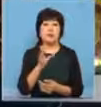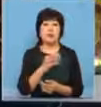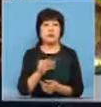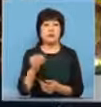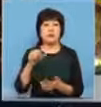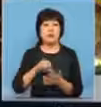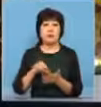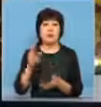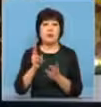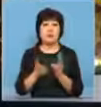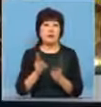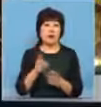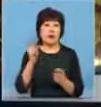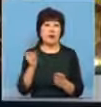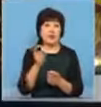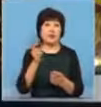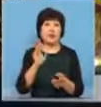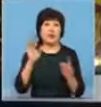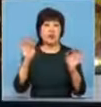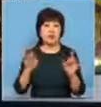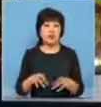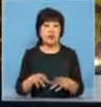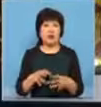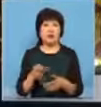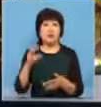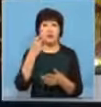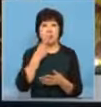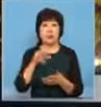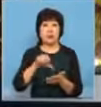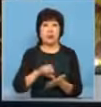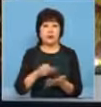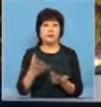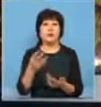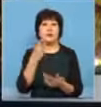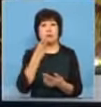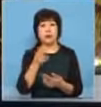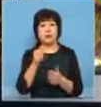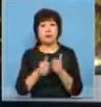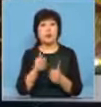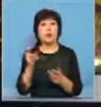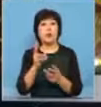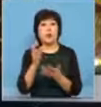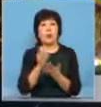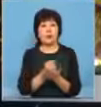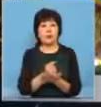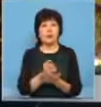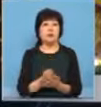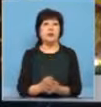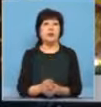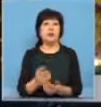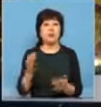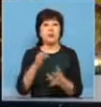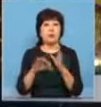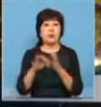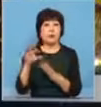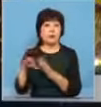то есть есть повара и хозяева ресторанов, то есть они смотрят на участников, конкурсантов, то есть видят в них потенциал какой-то и уже подбирают